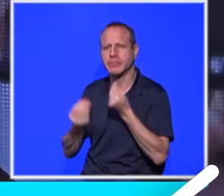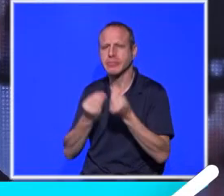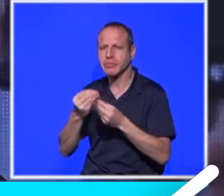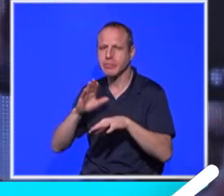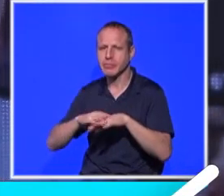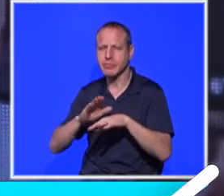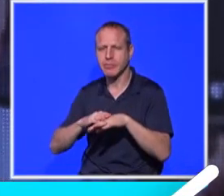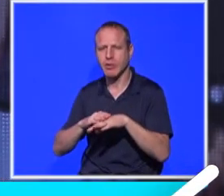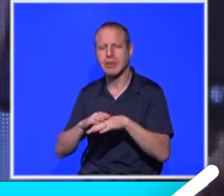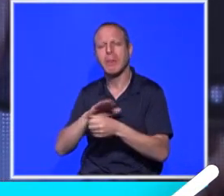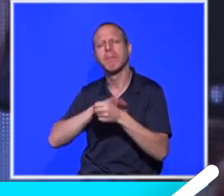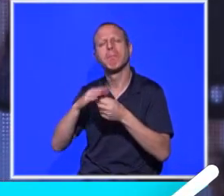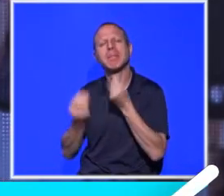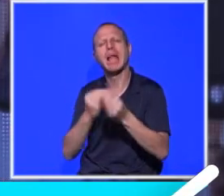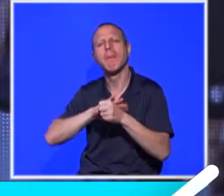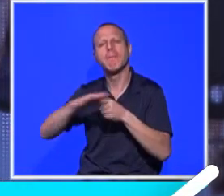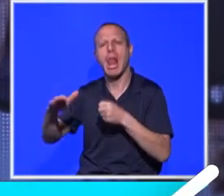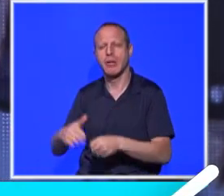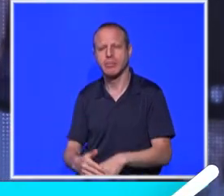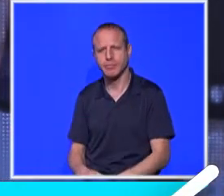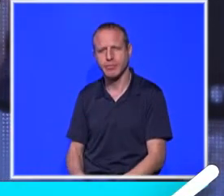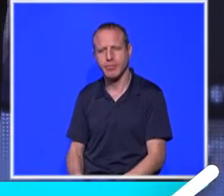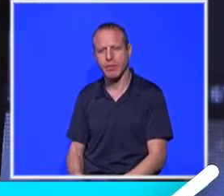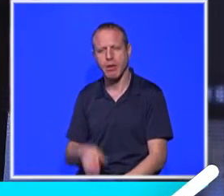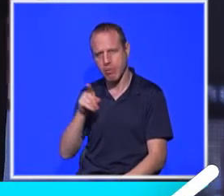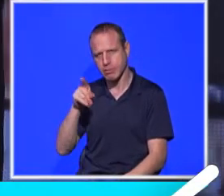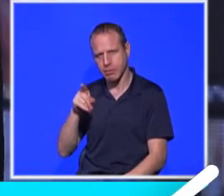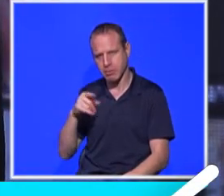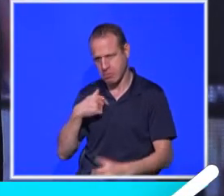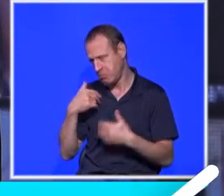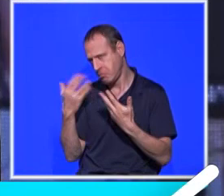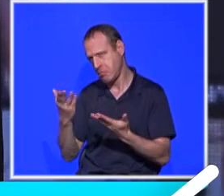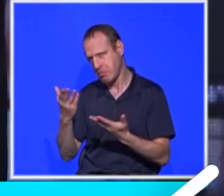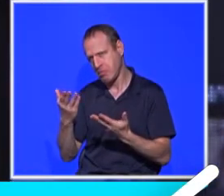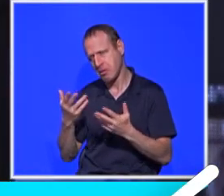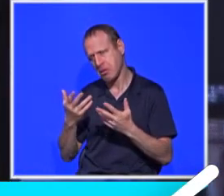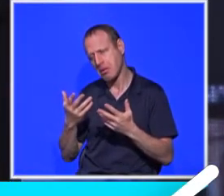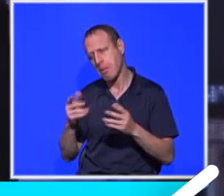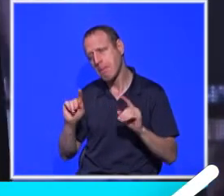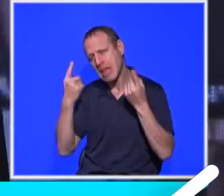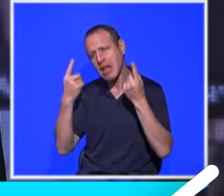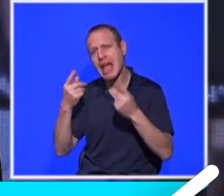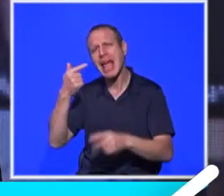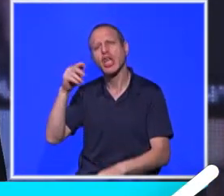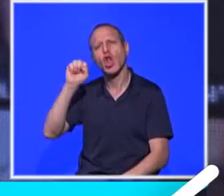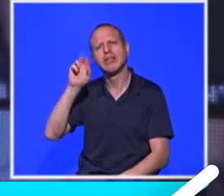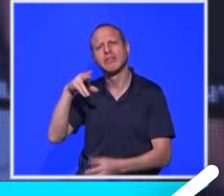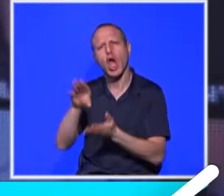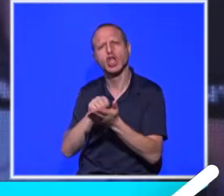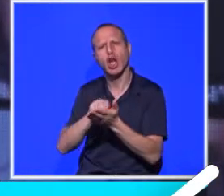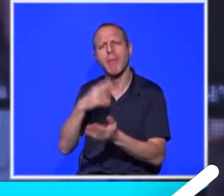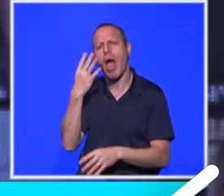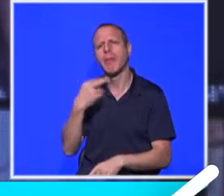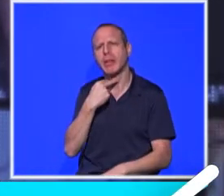התפקיד, את המשחק במלואו? זאת אומרת שאתה, לצורך העניין, נותנת לך עכשיו סנריו. גדעון סער צריך השלמה של